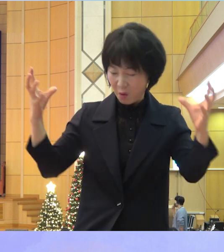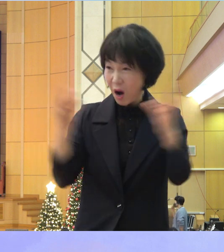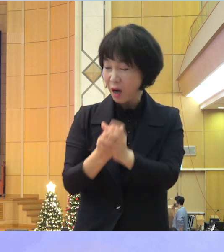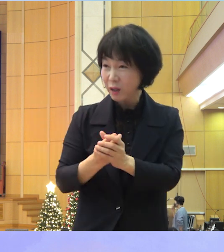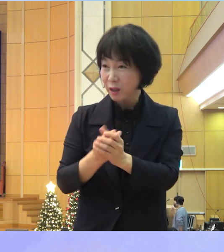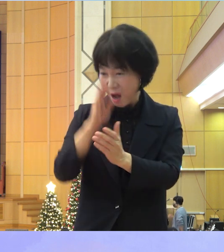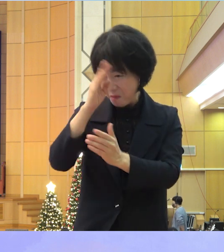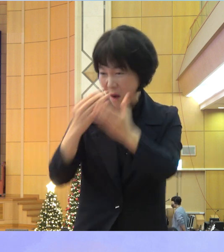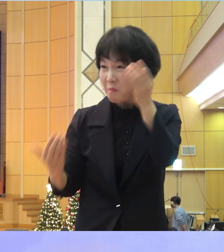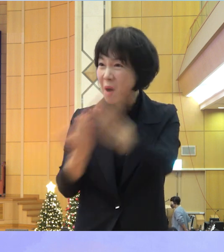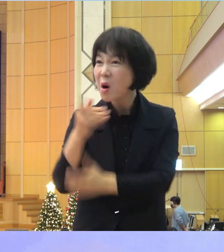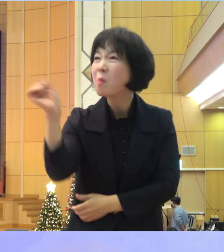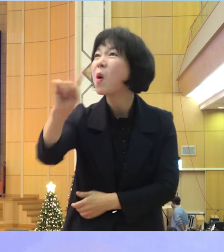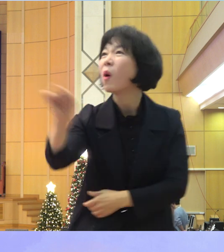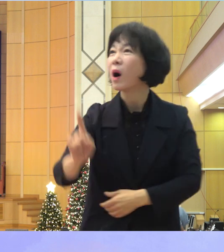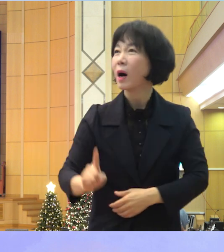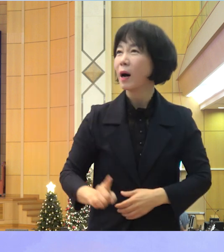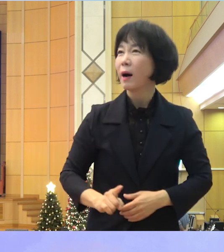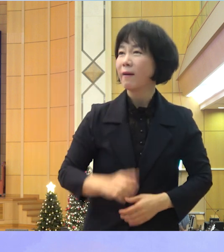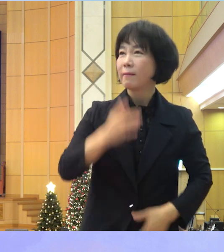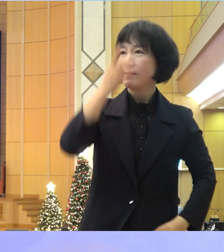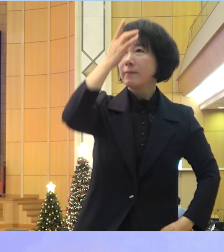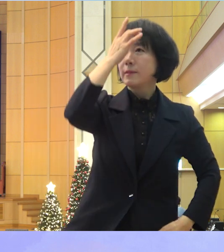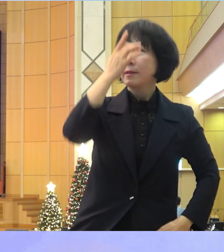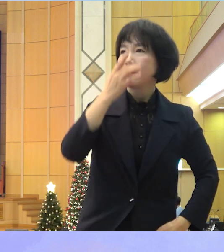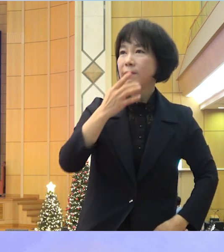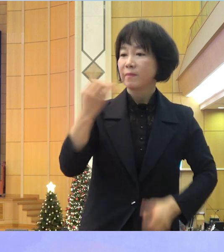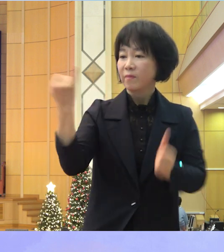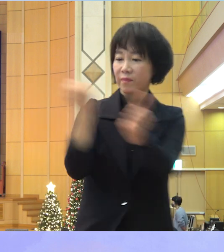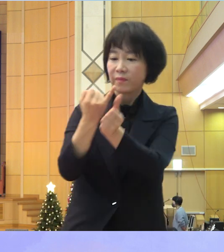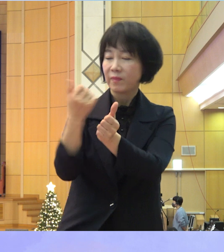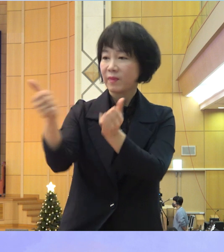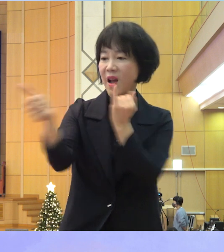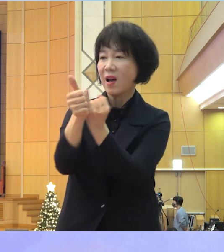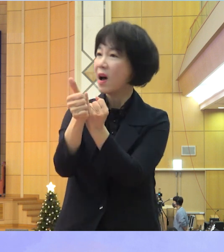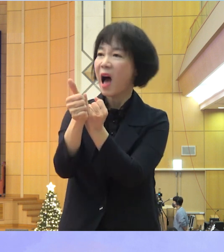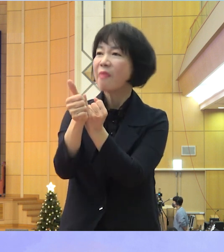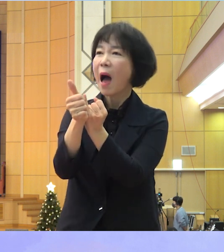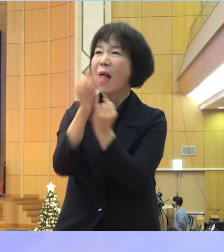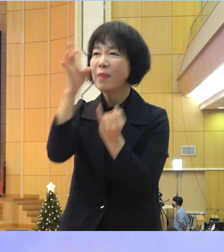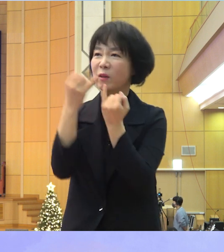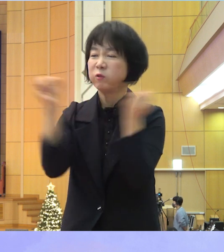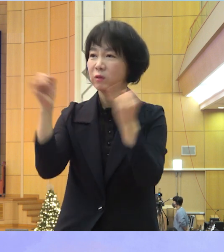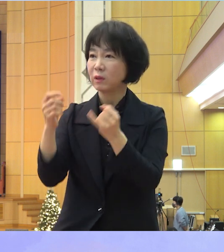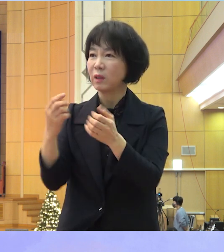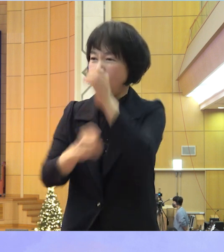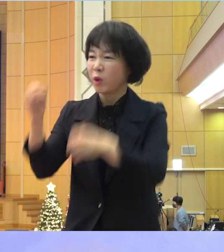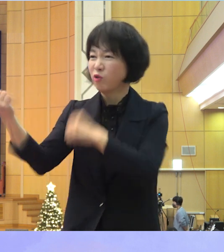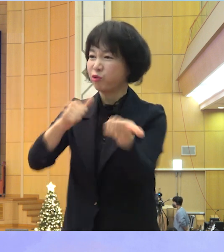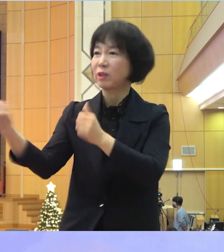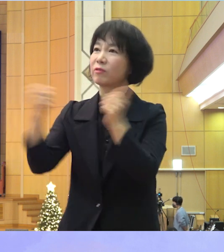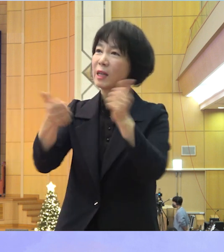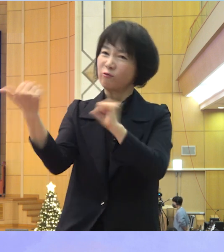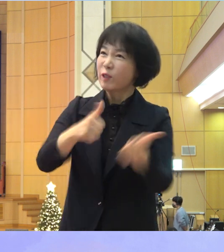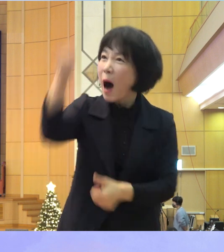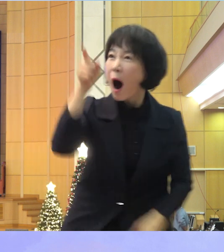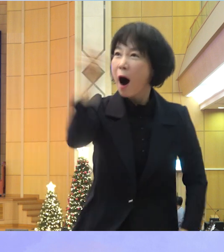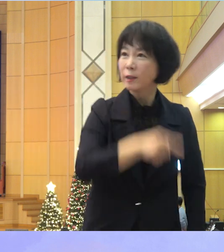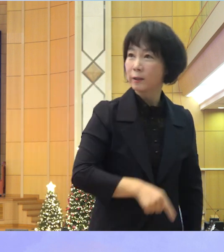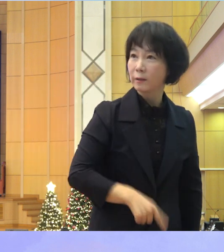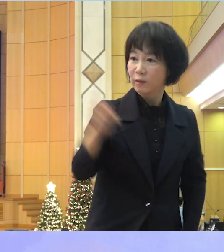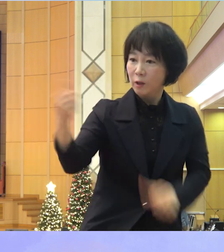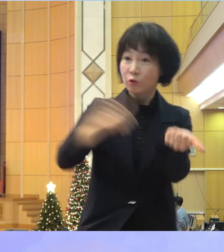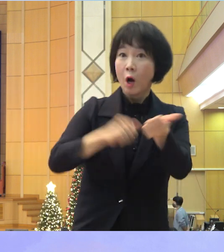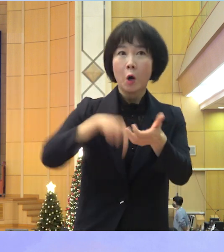이렇게 이런 상태에서 살면 뭐하나. 차라리 죽으시오.